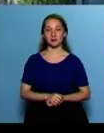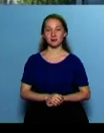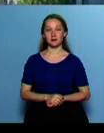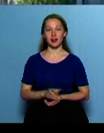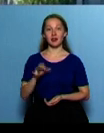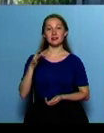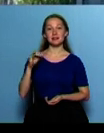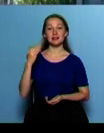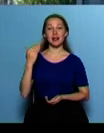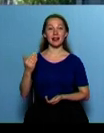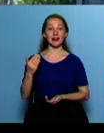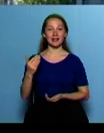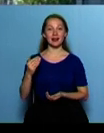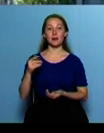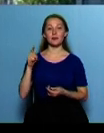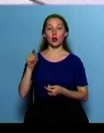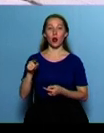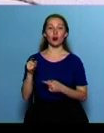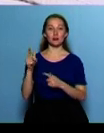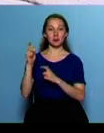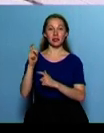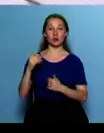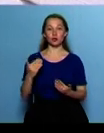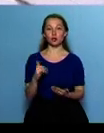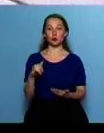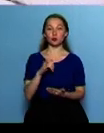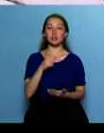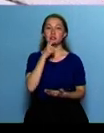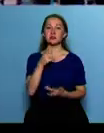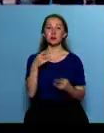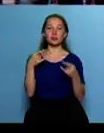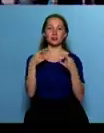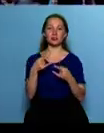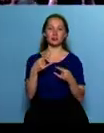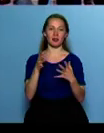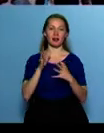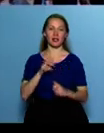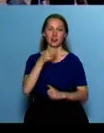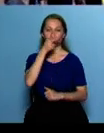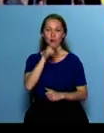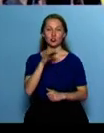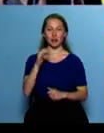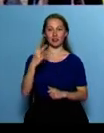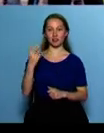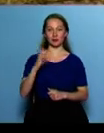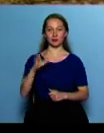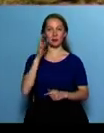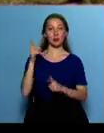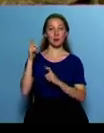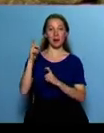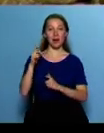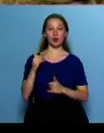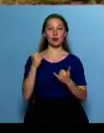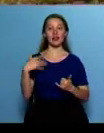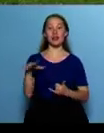Сидеть на диване и смотреть любимый биатлон по телевизору жителям Удмуртии уже скучно. И вот он, шанс. В Ижевске 22 сентября состоится биатлонная гонка для